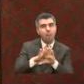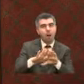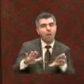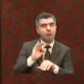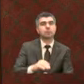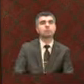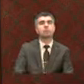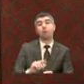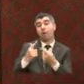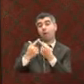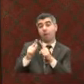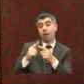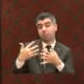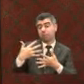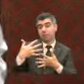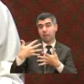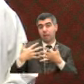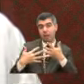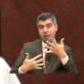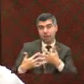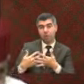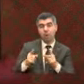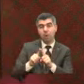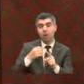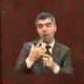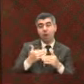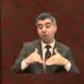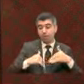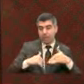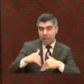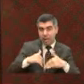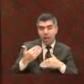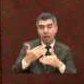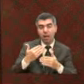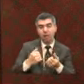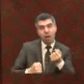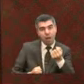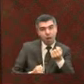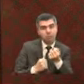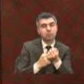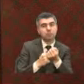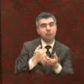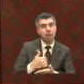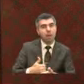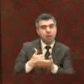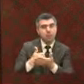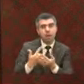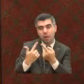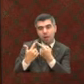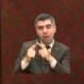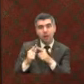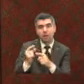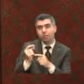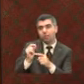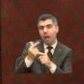العدد الشروط خصها توفر. اولا الشرط ديال المنفعه العامه والتعويض ديال المنزوعه الملكيه ديالهم، تيتم تحديد التعويض من